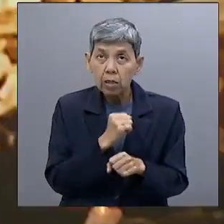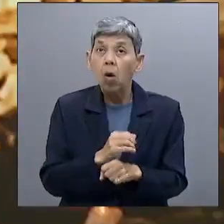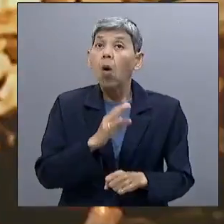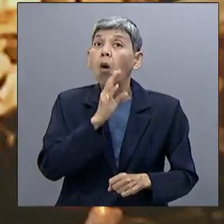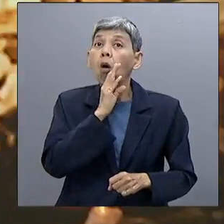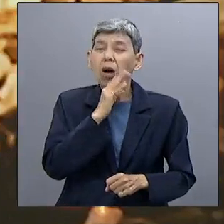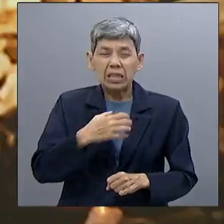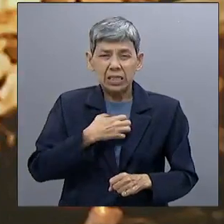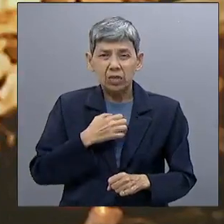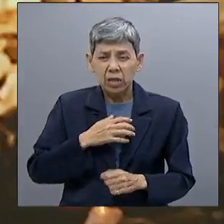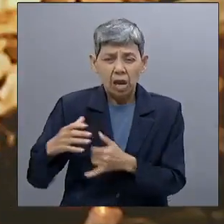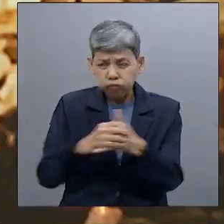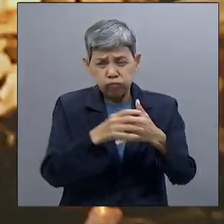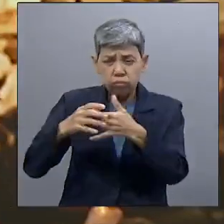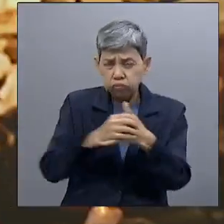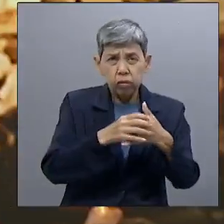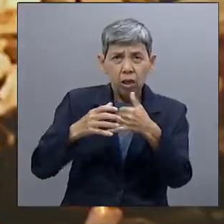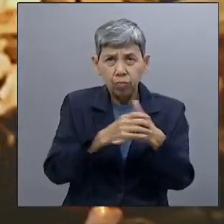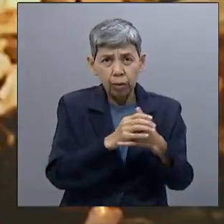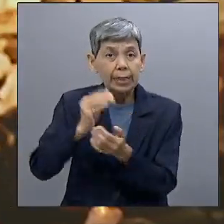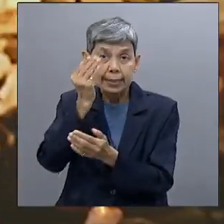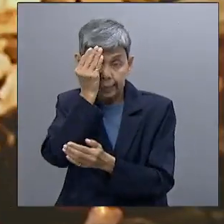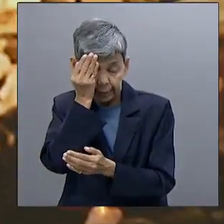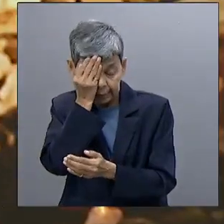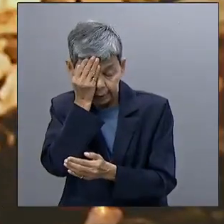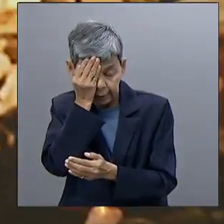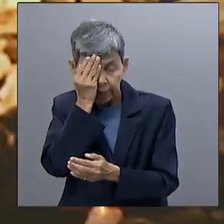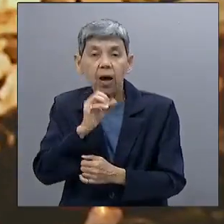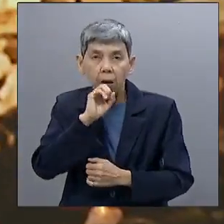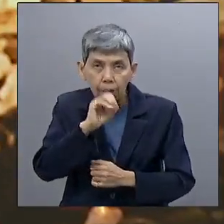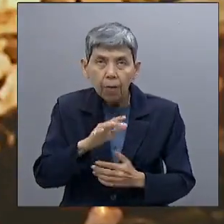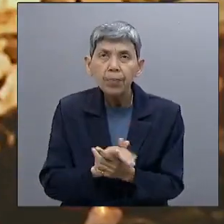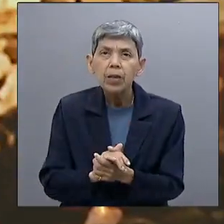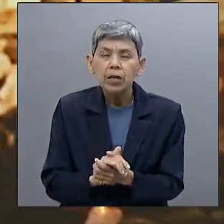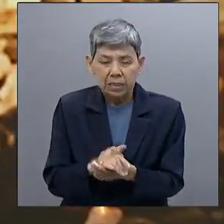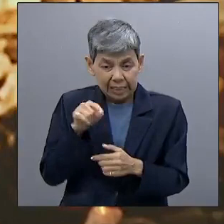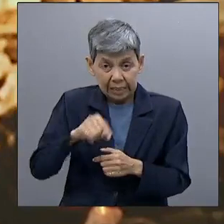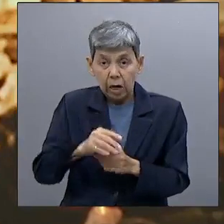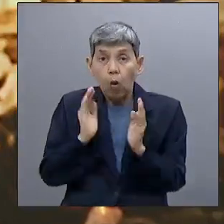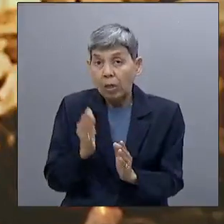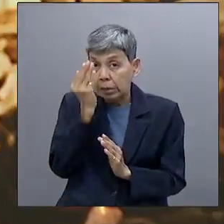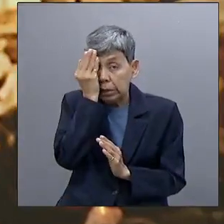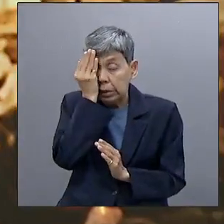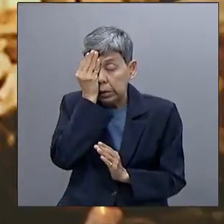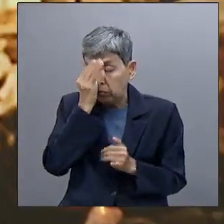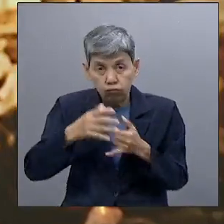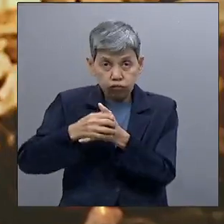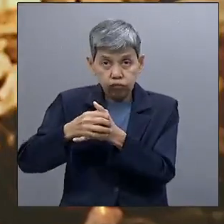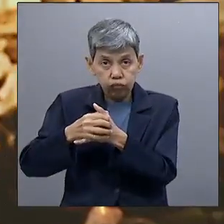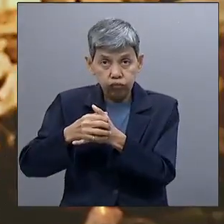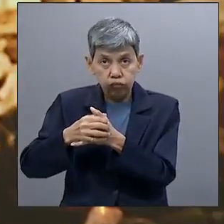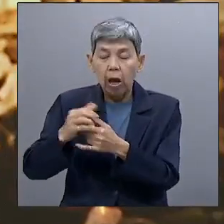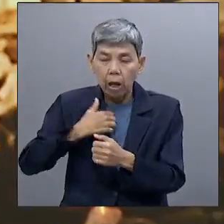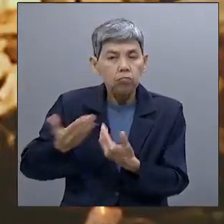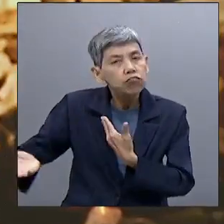ของที่เขาจับเฉลยที่เป็นชาวอิสราเอลเขาบอกว่าส่วนของชาวอิสราเอลนี้จะขอ